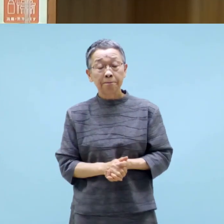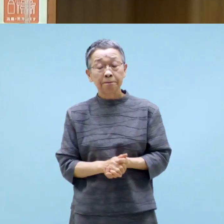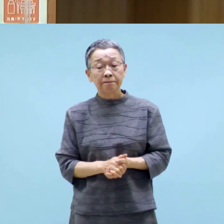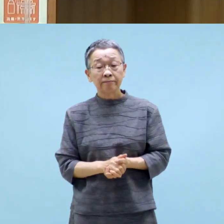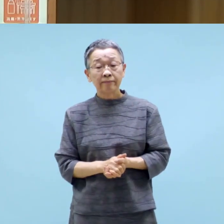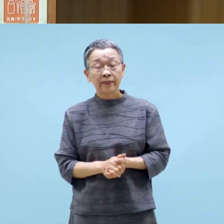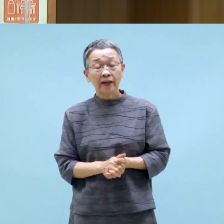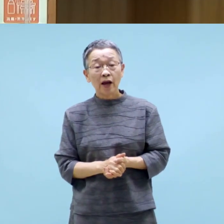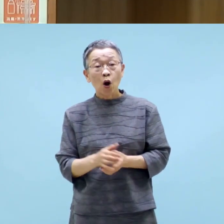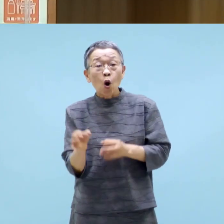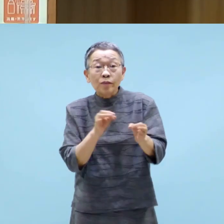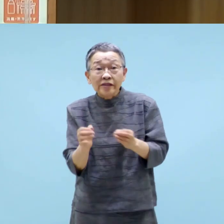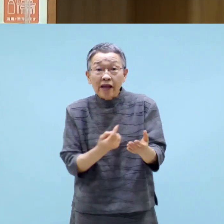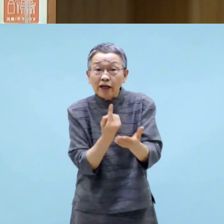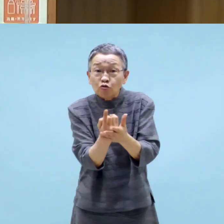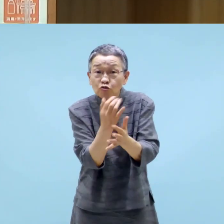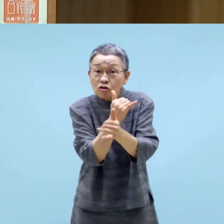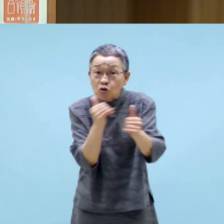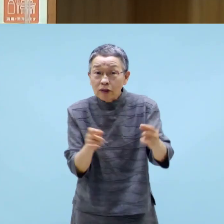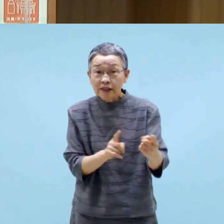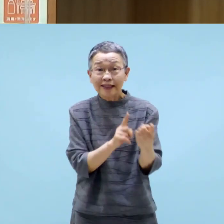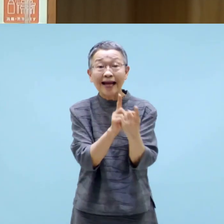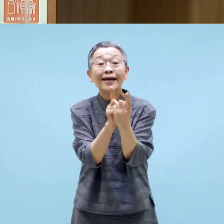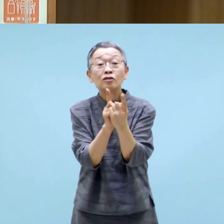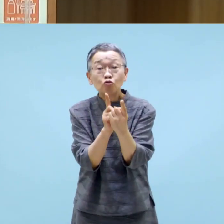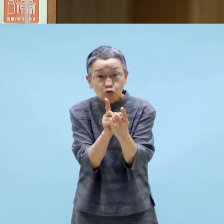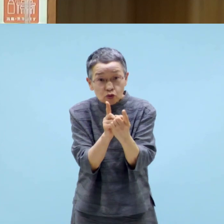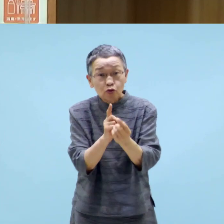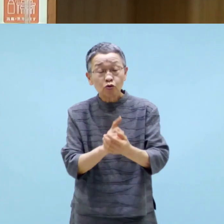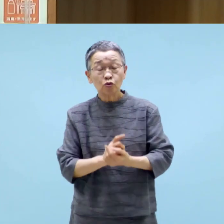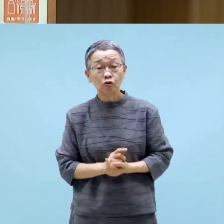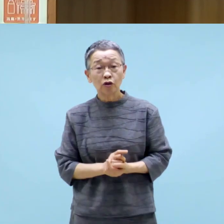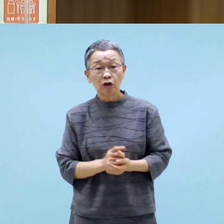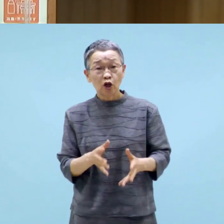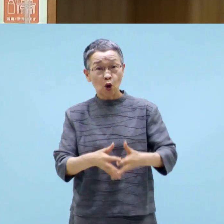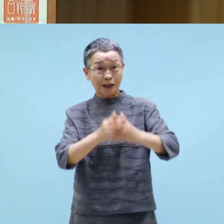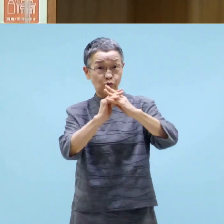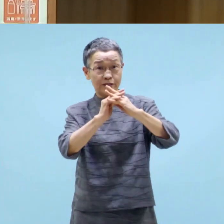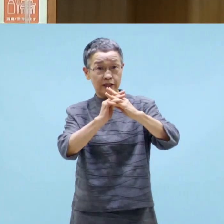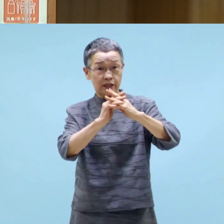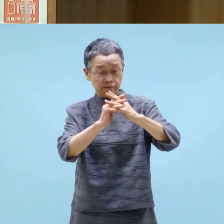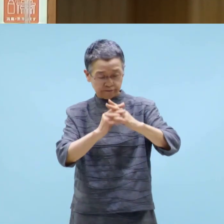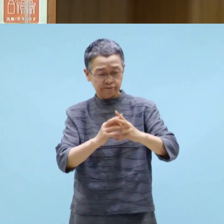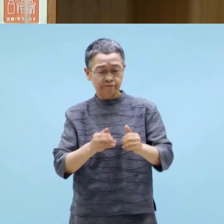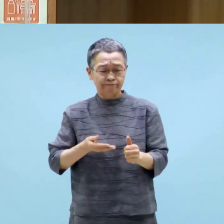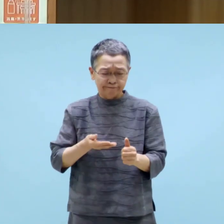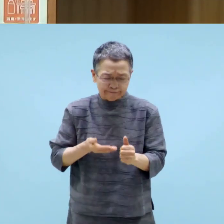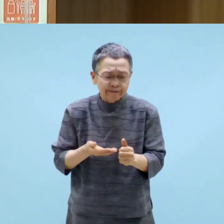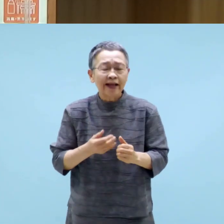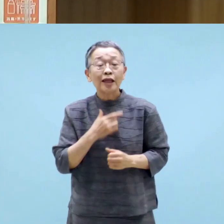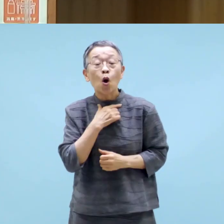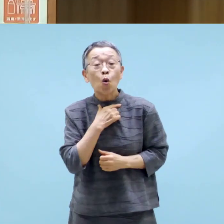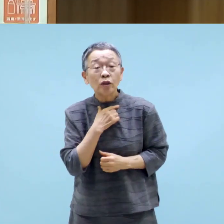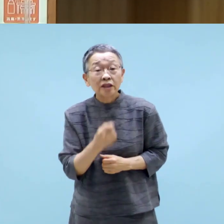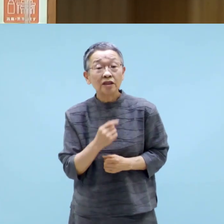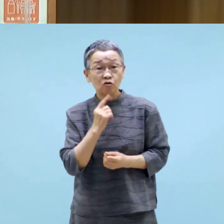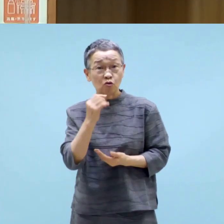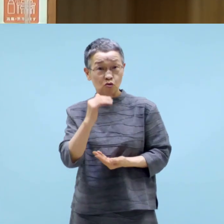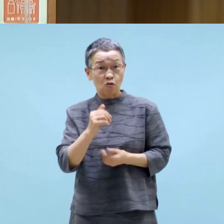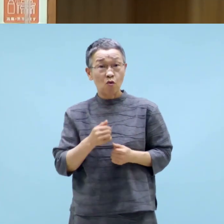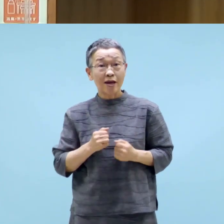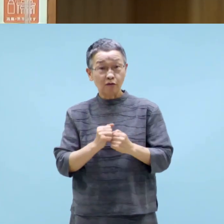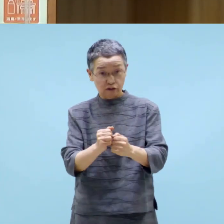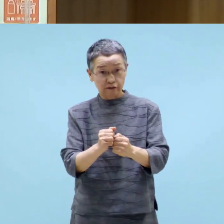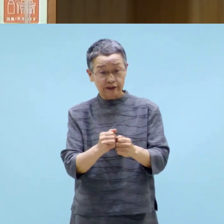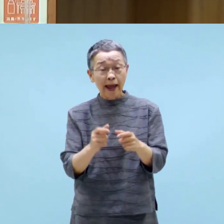利用者の皆さんに対する、そういった取り組みを促していってほしいということなんですが、そのマスク会